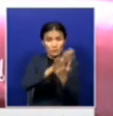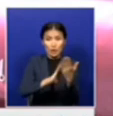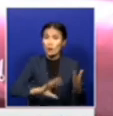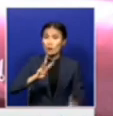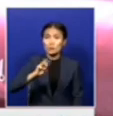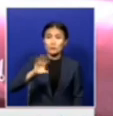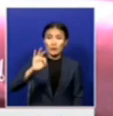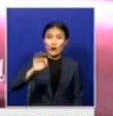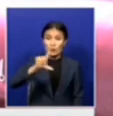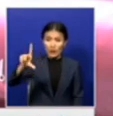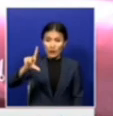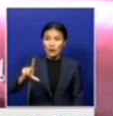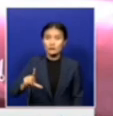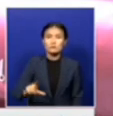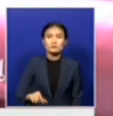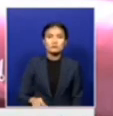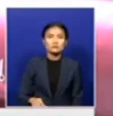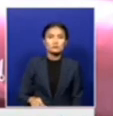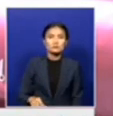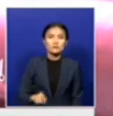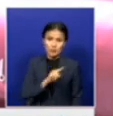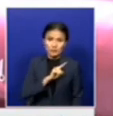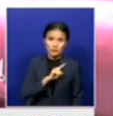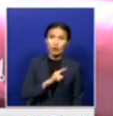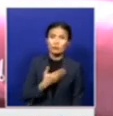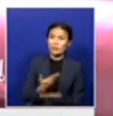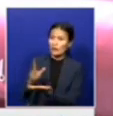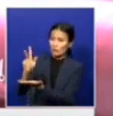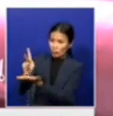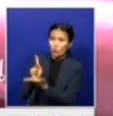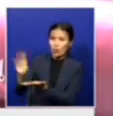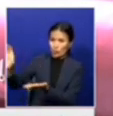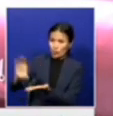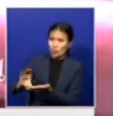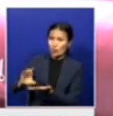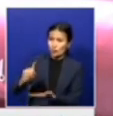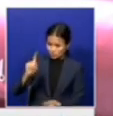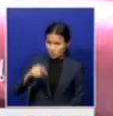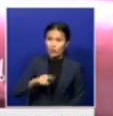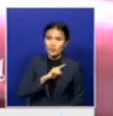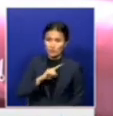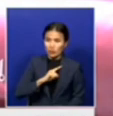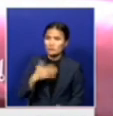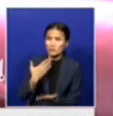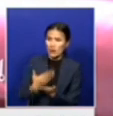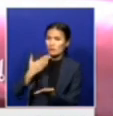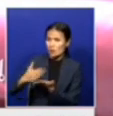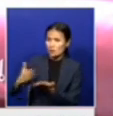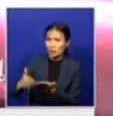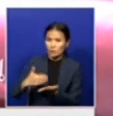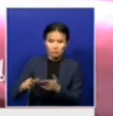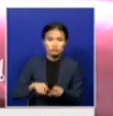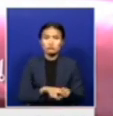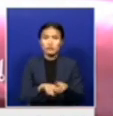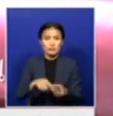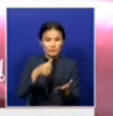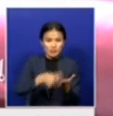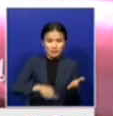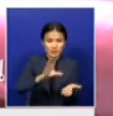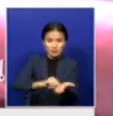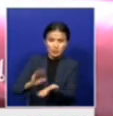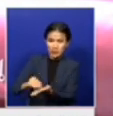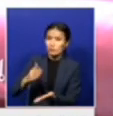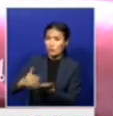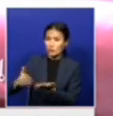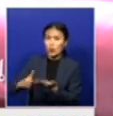ต้องร่วมกันใช้หนี้ทุกคนเพราะฉะนั้นครับวันนี้สังคมจึงอยากเห็นครับ